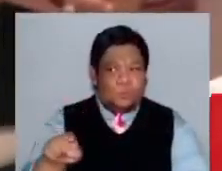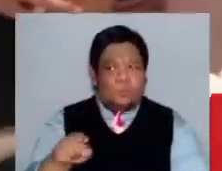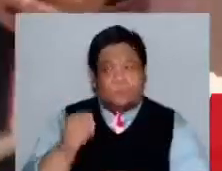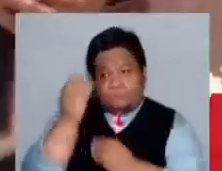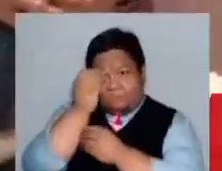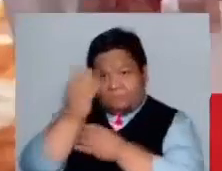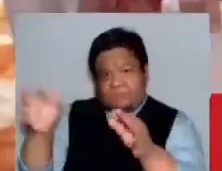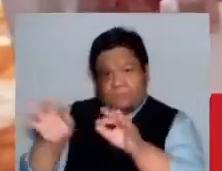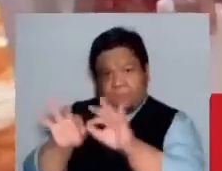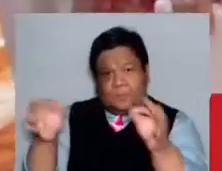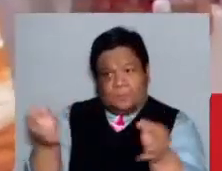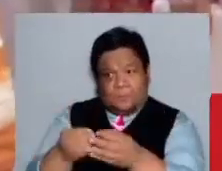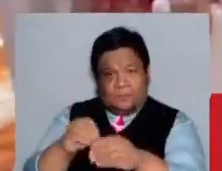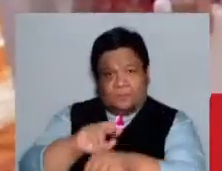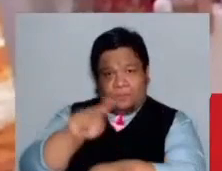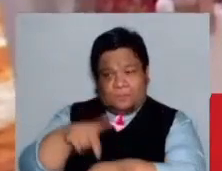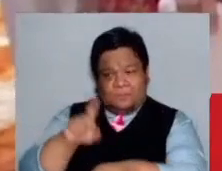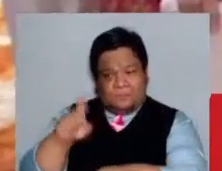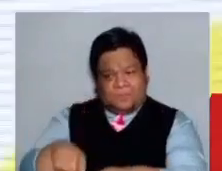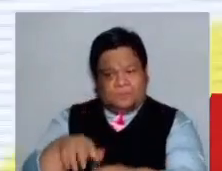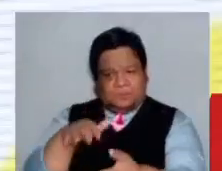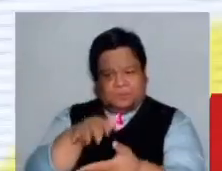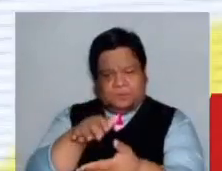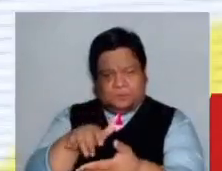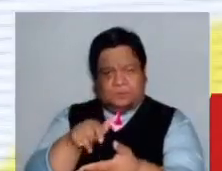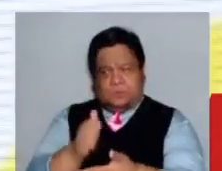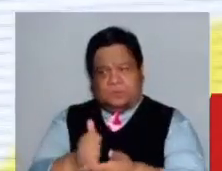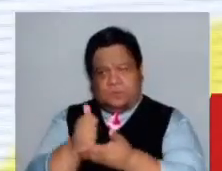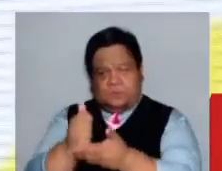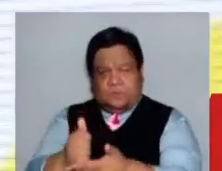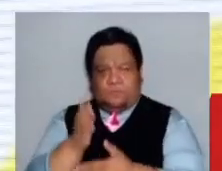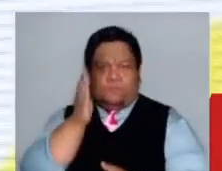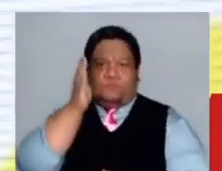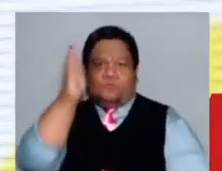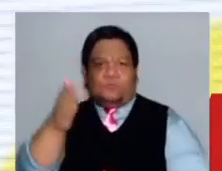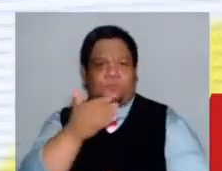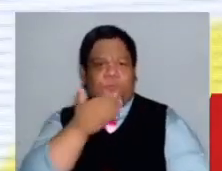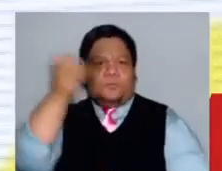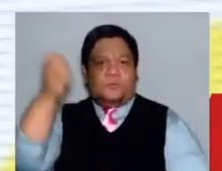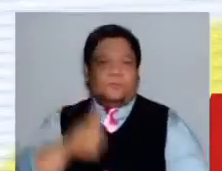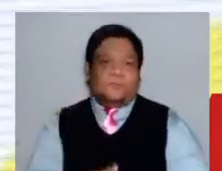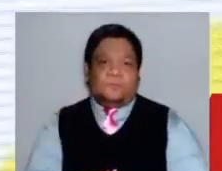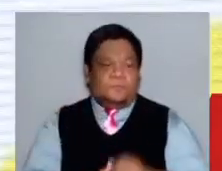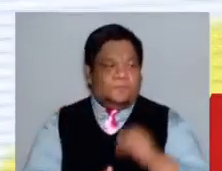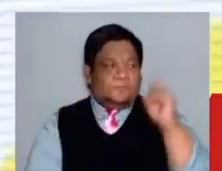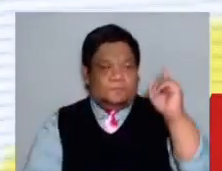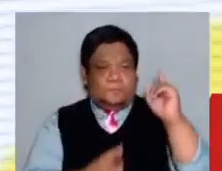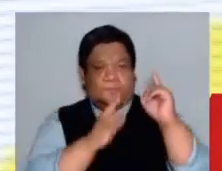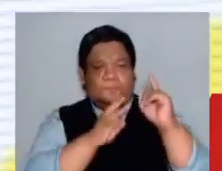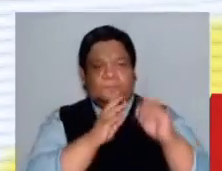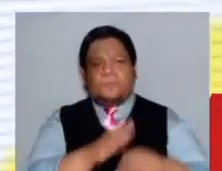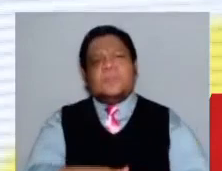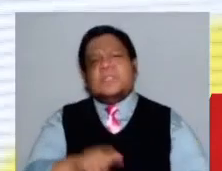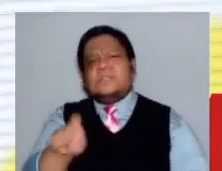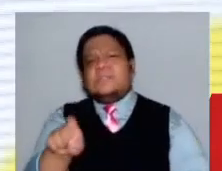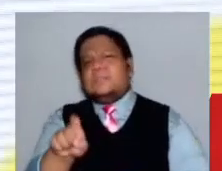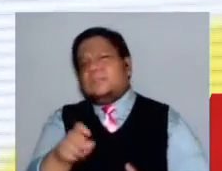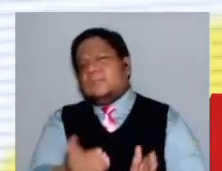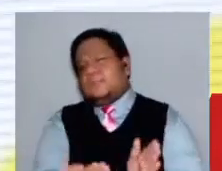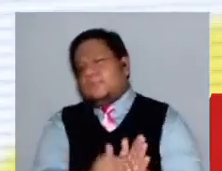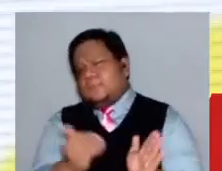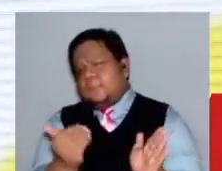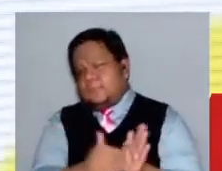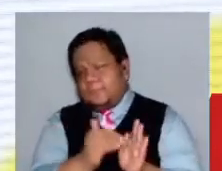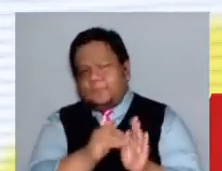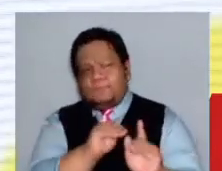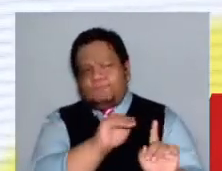pag-aaral ang susi ng magandang bukas. Dapat po ulit-ulitin natin ipaintindi sa ating mga anak,